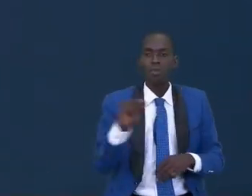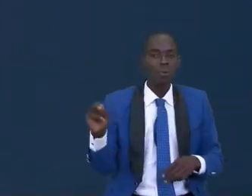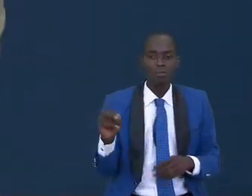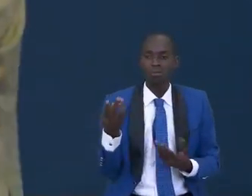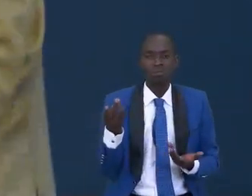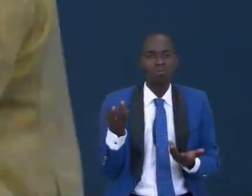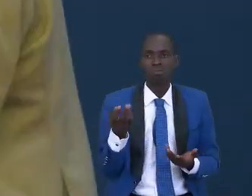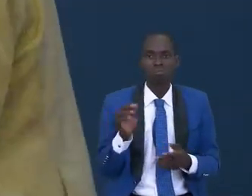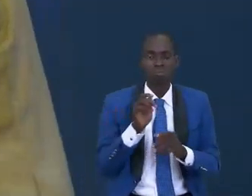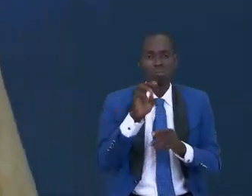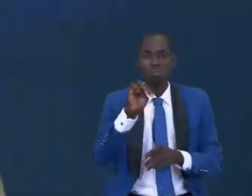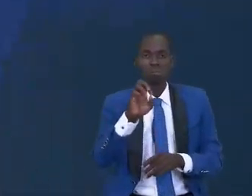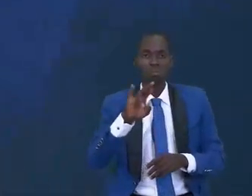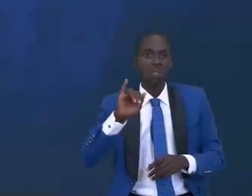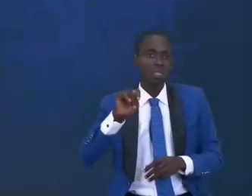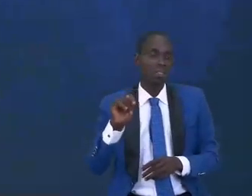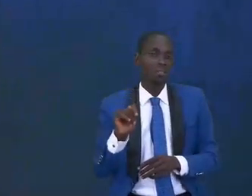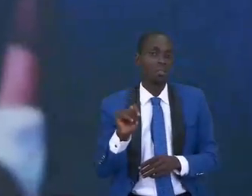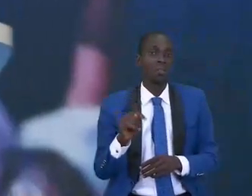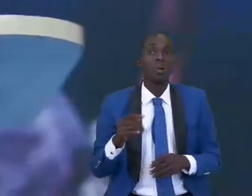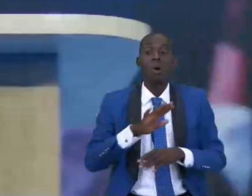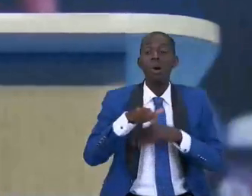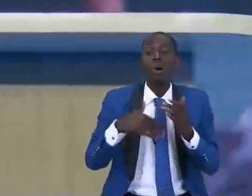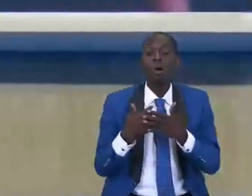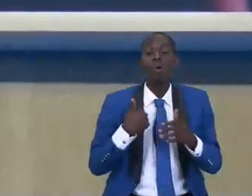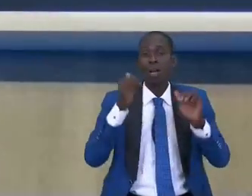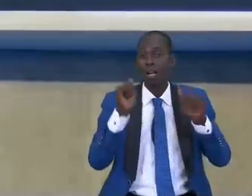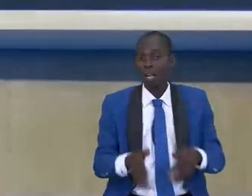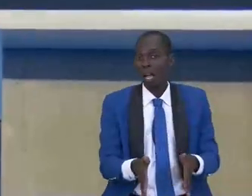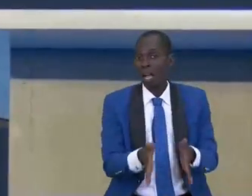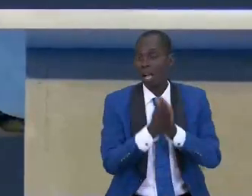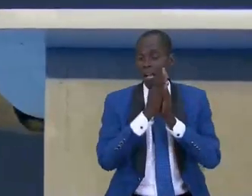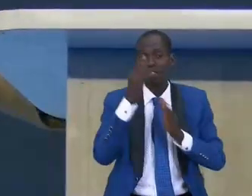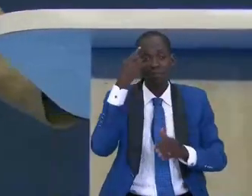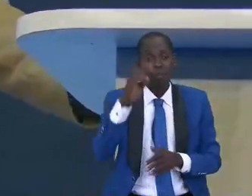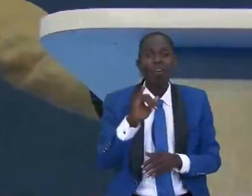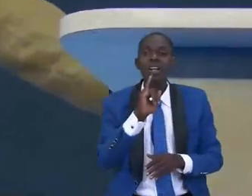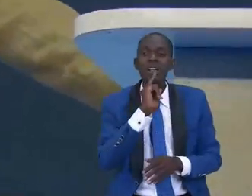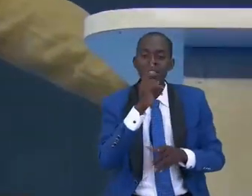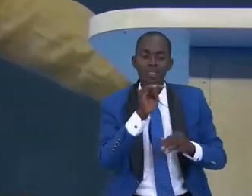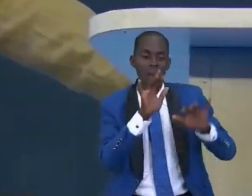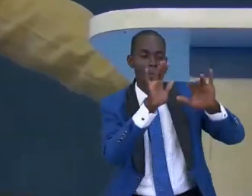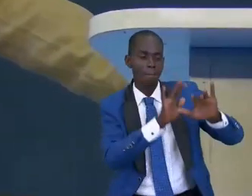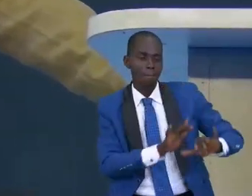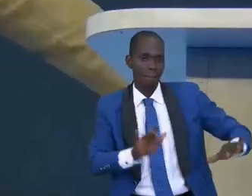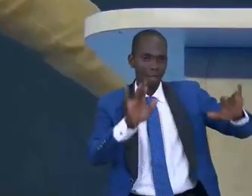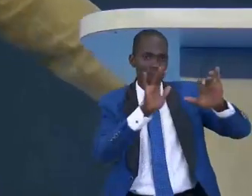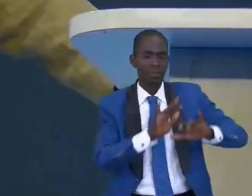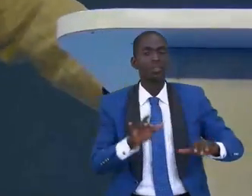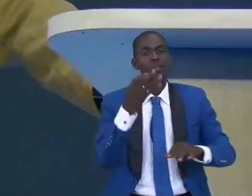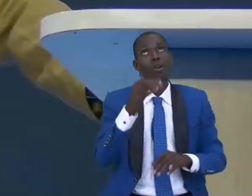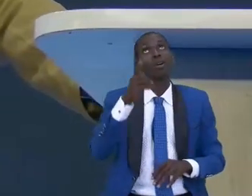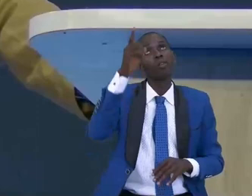mérite. Tout ce que nous pouvons demander, c'est la miséricorde de Dieu. Et l'homme